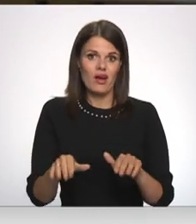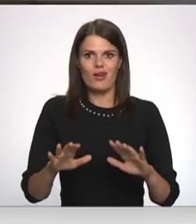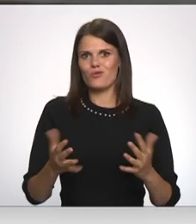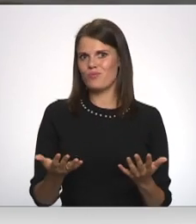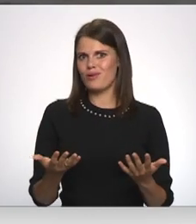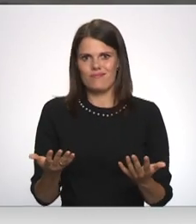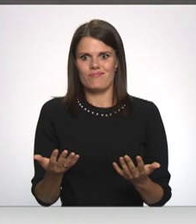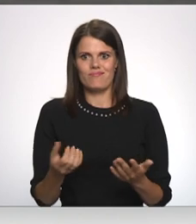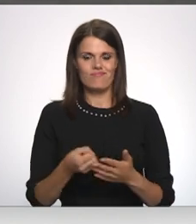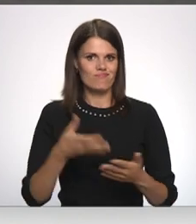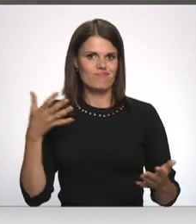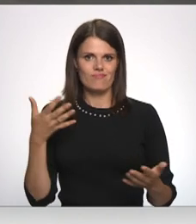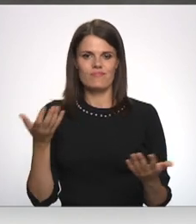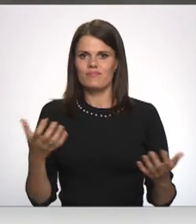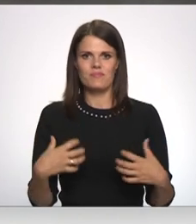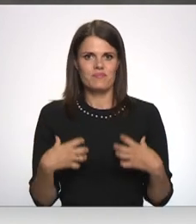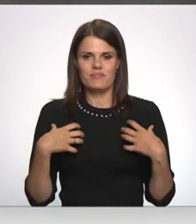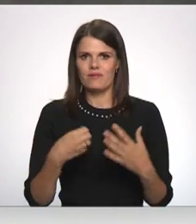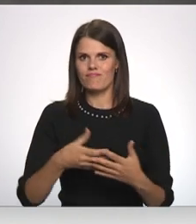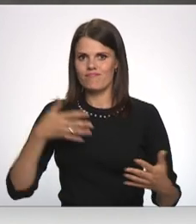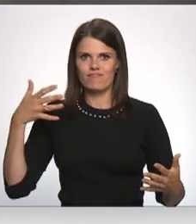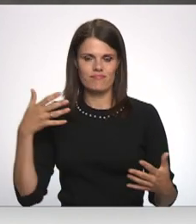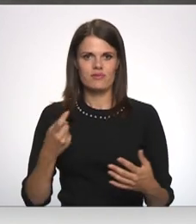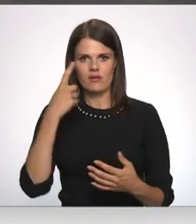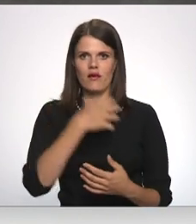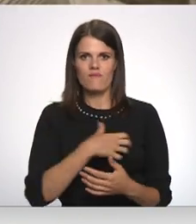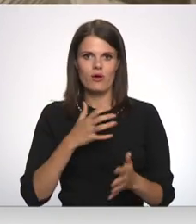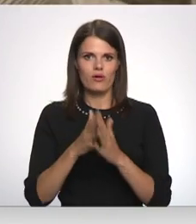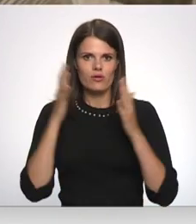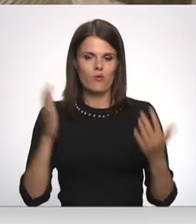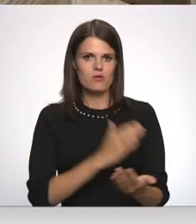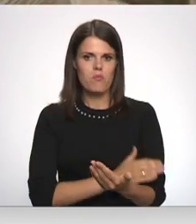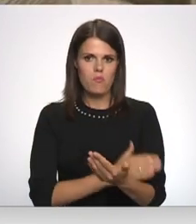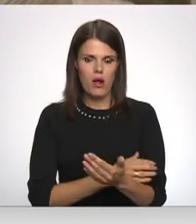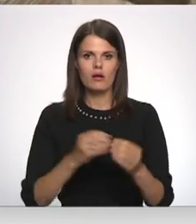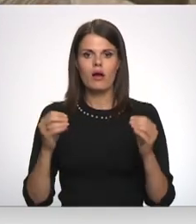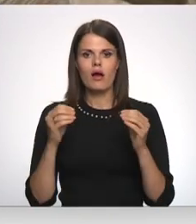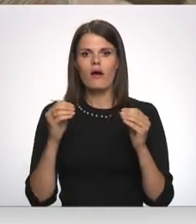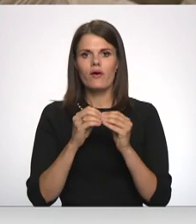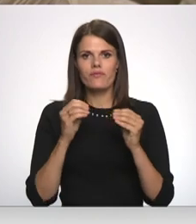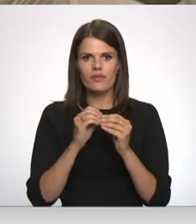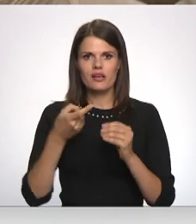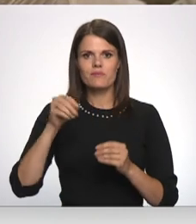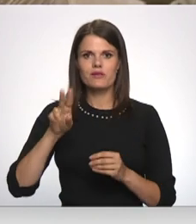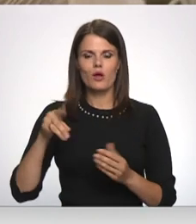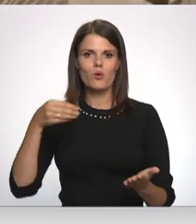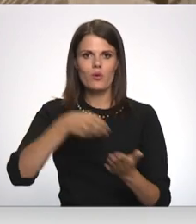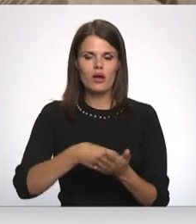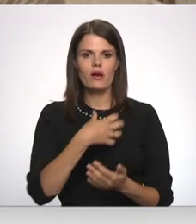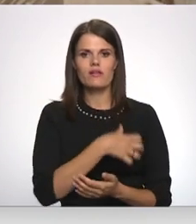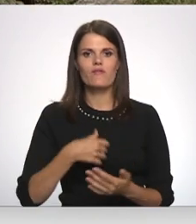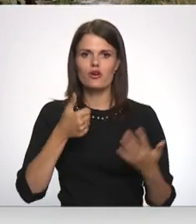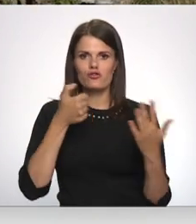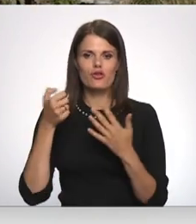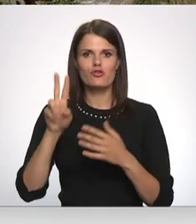nu, vienkārši tas ir briesmīgi lieli malkas daudzumi vajadzīgi. Viņai 10 steru iegādē šogad nepieciešama aptuveni